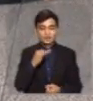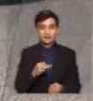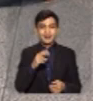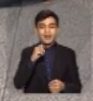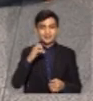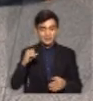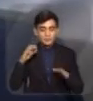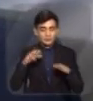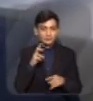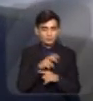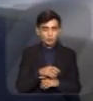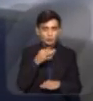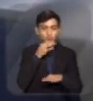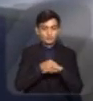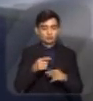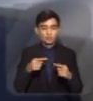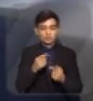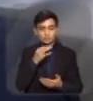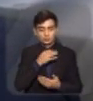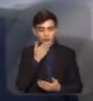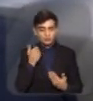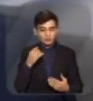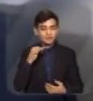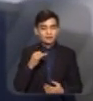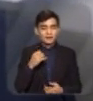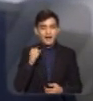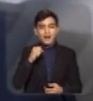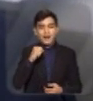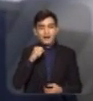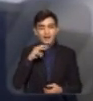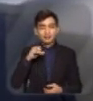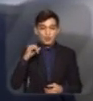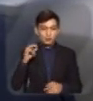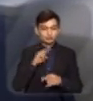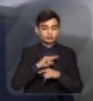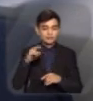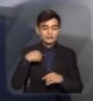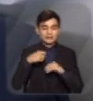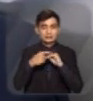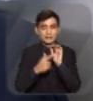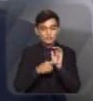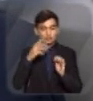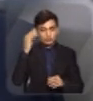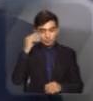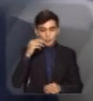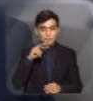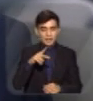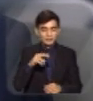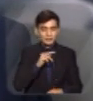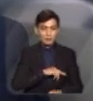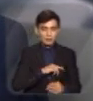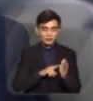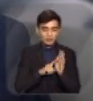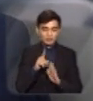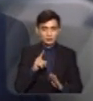ответа. Она говорит, на скат, но скат не летает до Атырау. У меня 17 числа, в пятницу, получается, работа